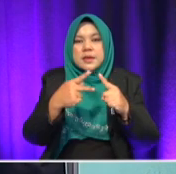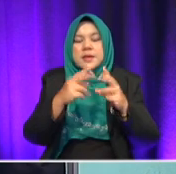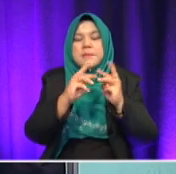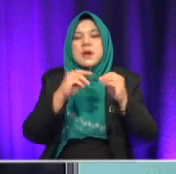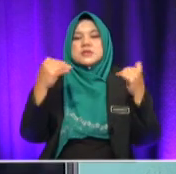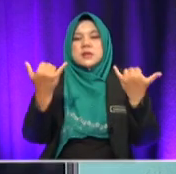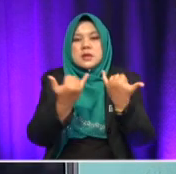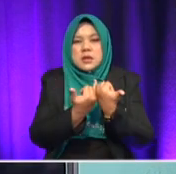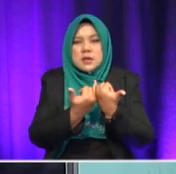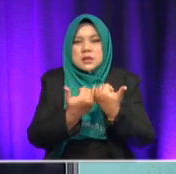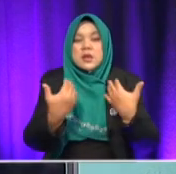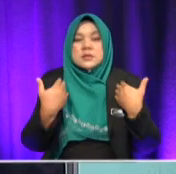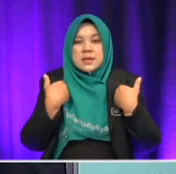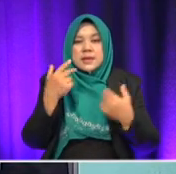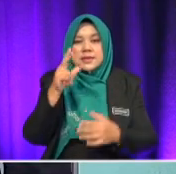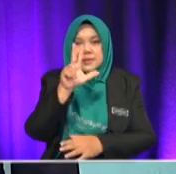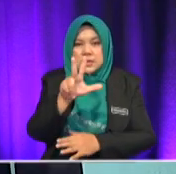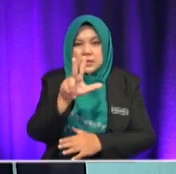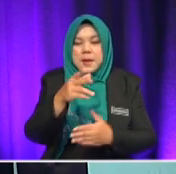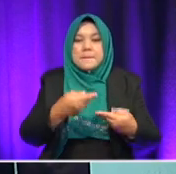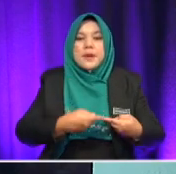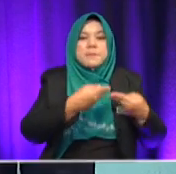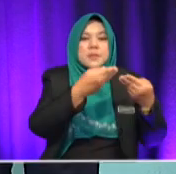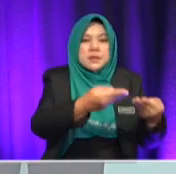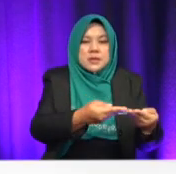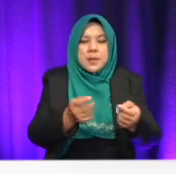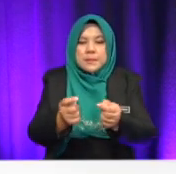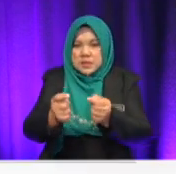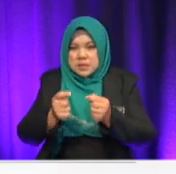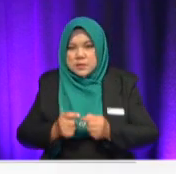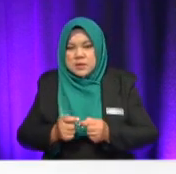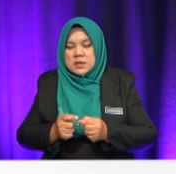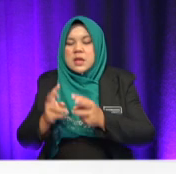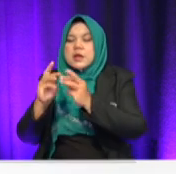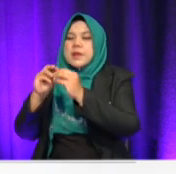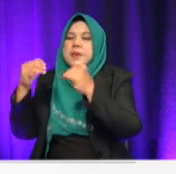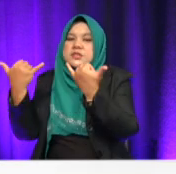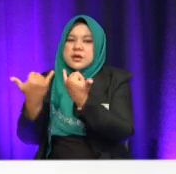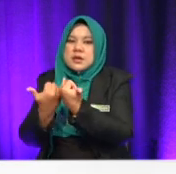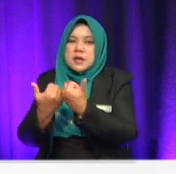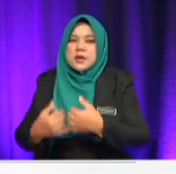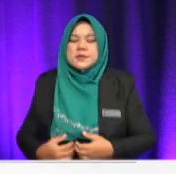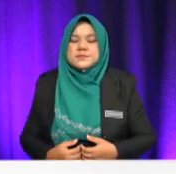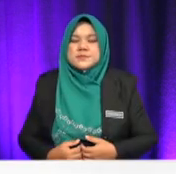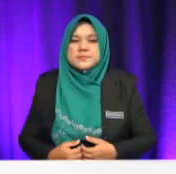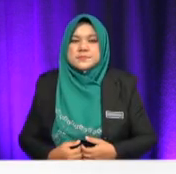kita ada tiga pemberi penerima dan juga masyarakat